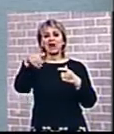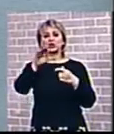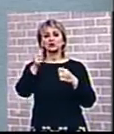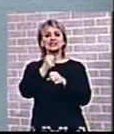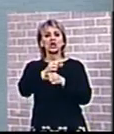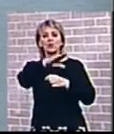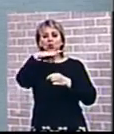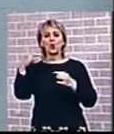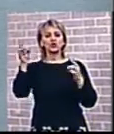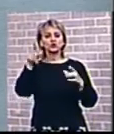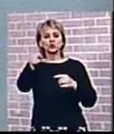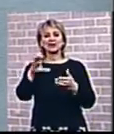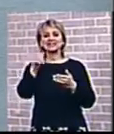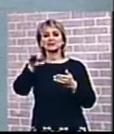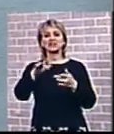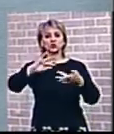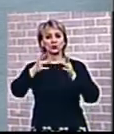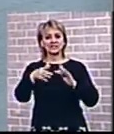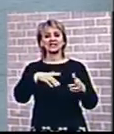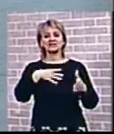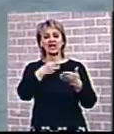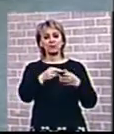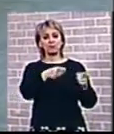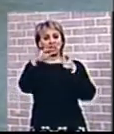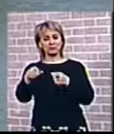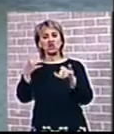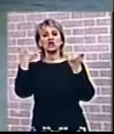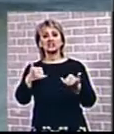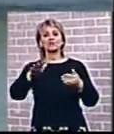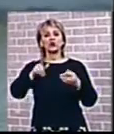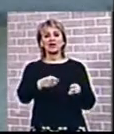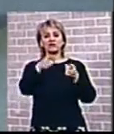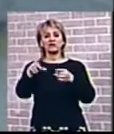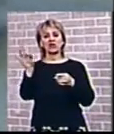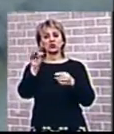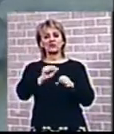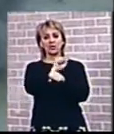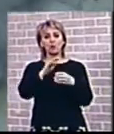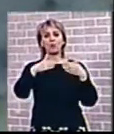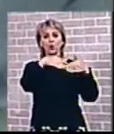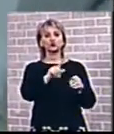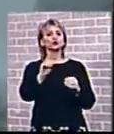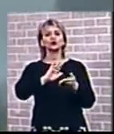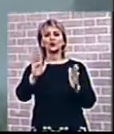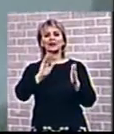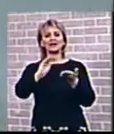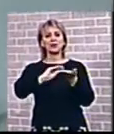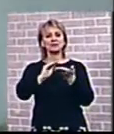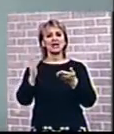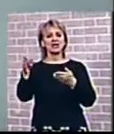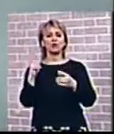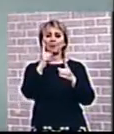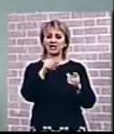наделавшее массу шума в СМИ и соцсетях своими перемещениями, сегодня пришло в Ростовский порт. Чего только не писали о его маневрах.